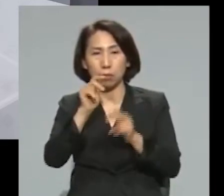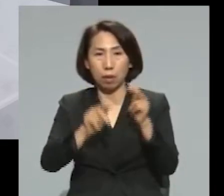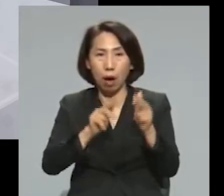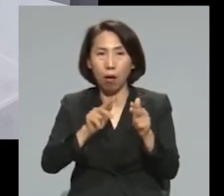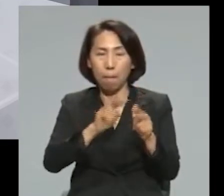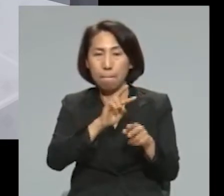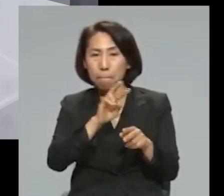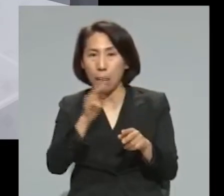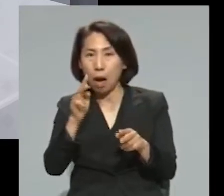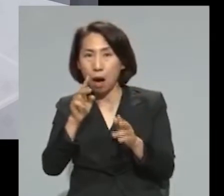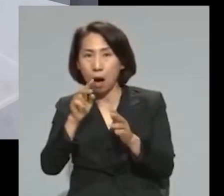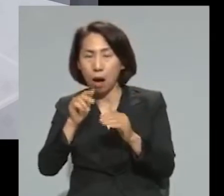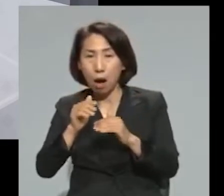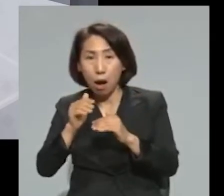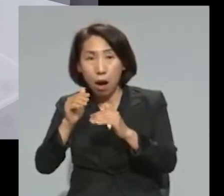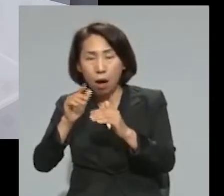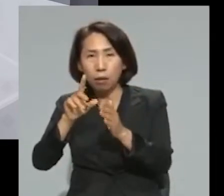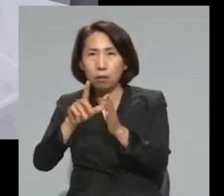변경하는 과정에서